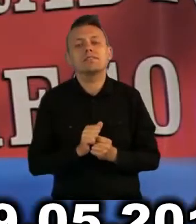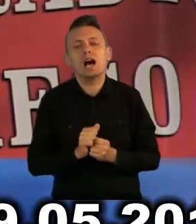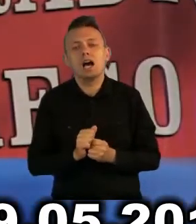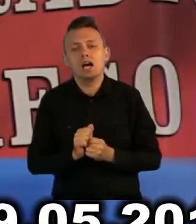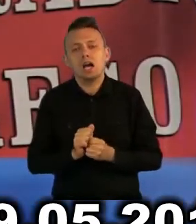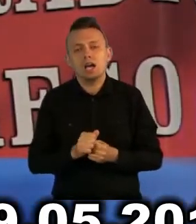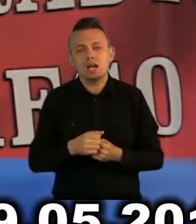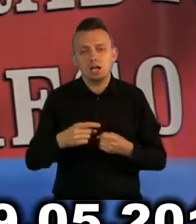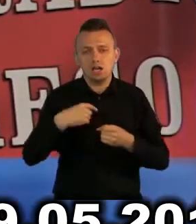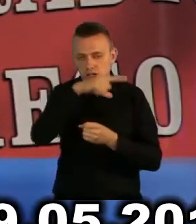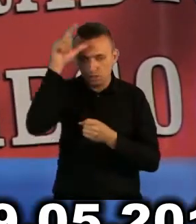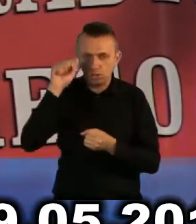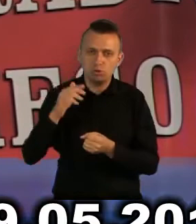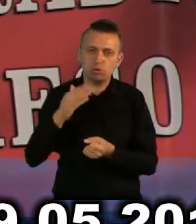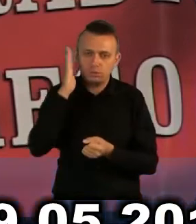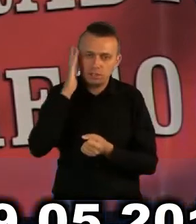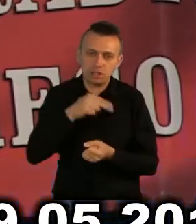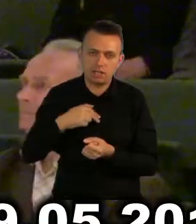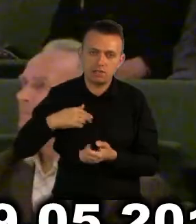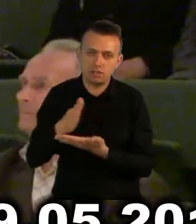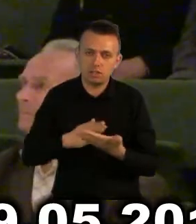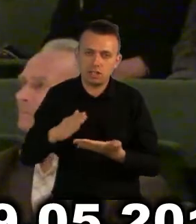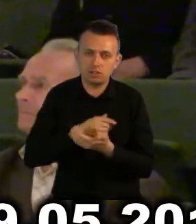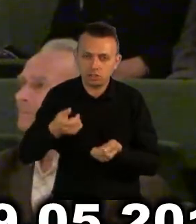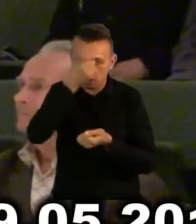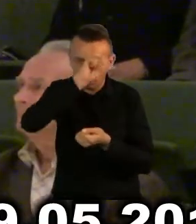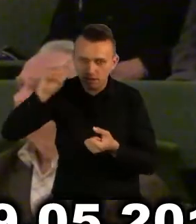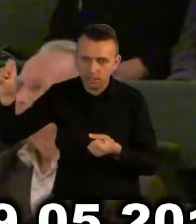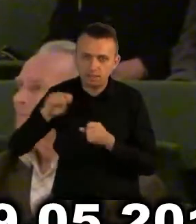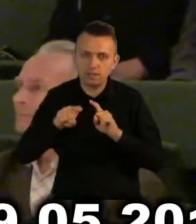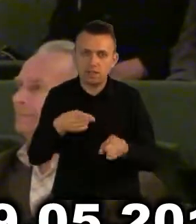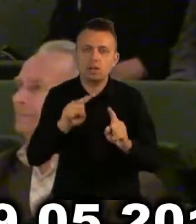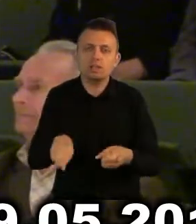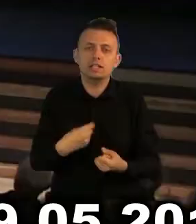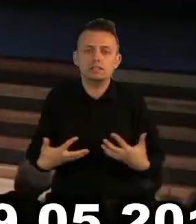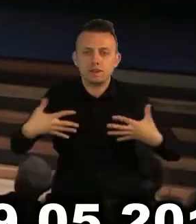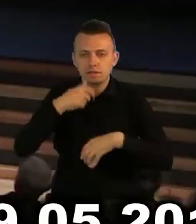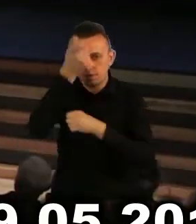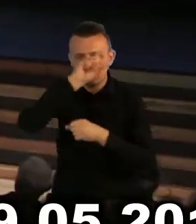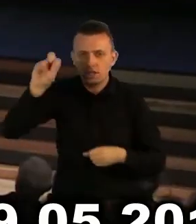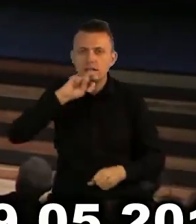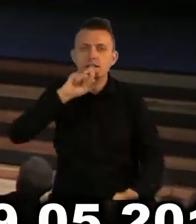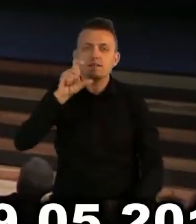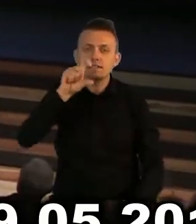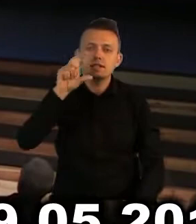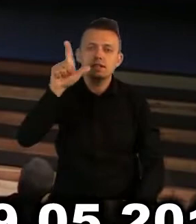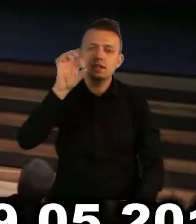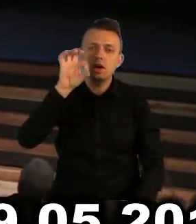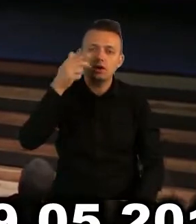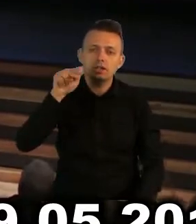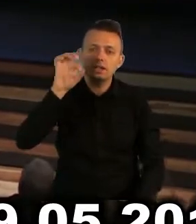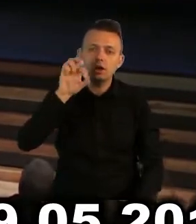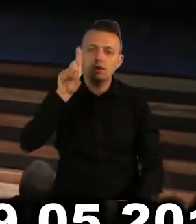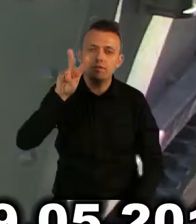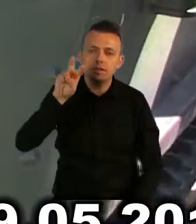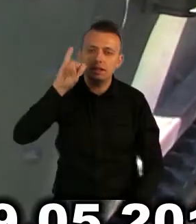6. już Seminarium Dziedzictwa i Tradycji Oręża Polskiego, organizowanego przez Stowarzyszenie Klonowia. Seminarium było podzielone na dwie